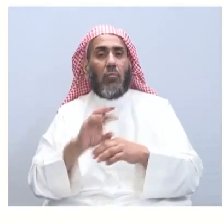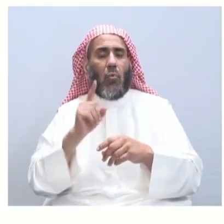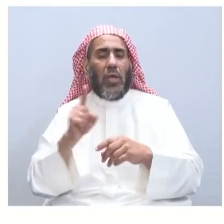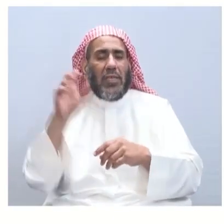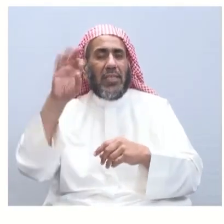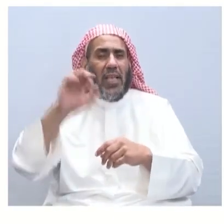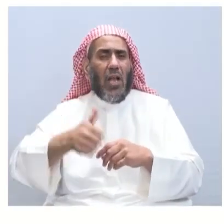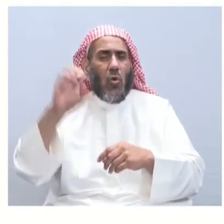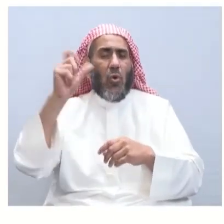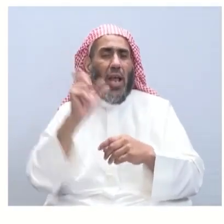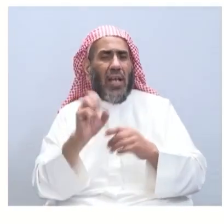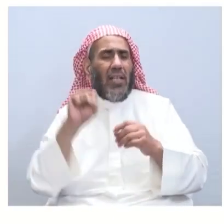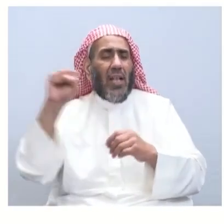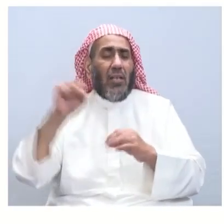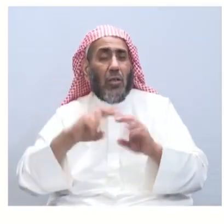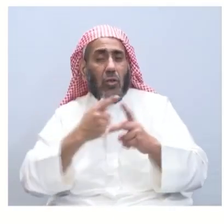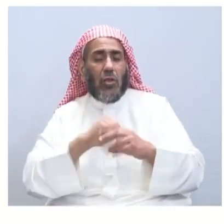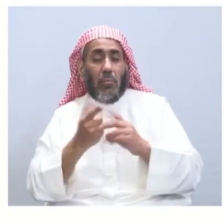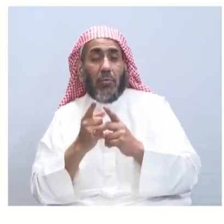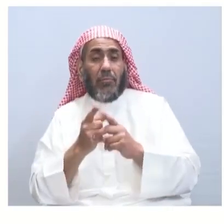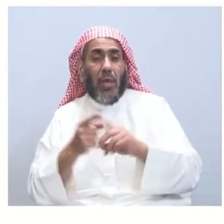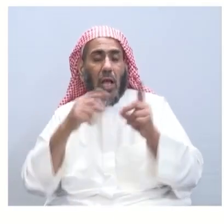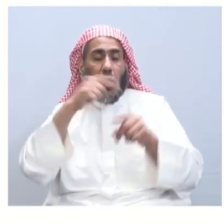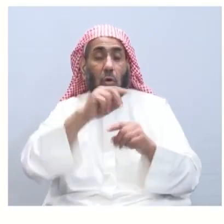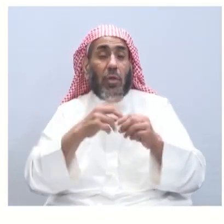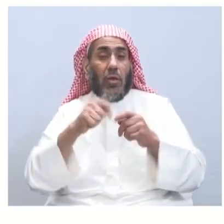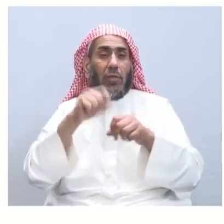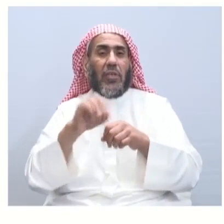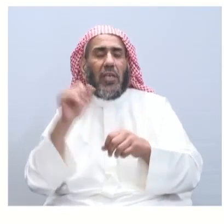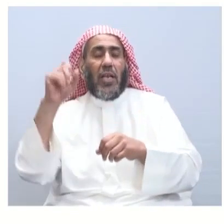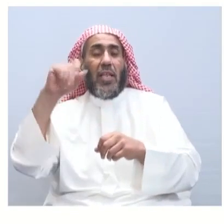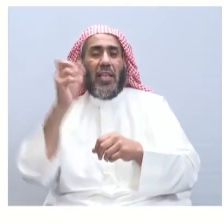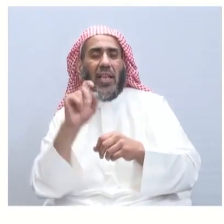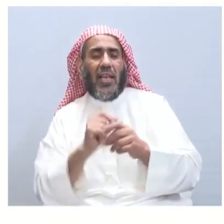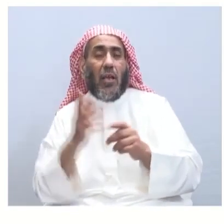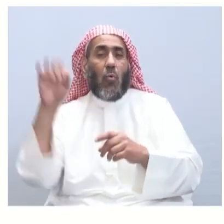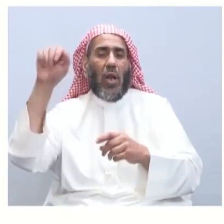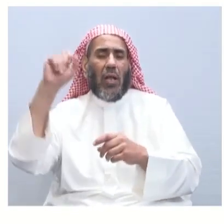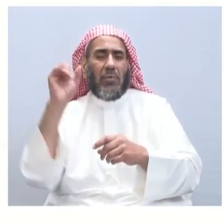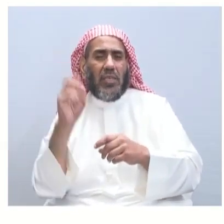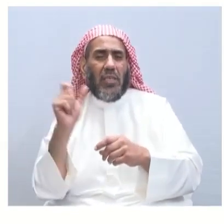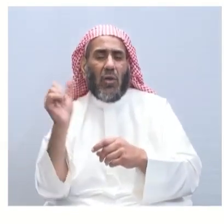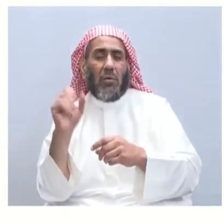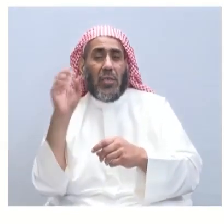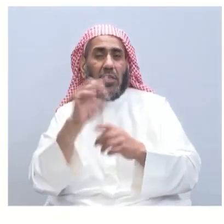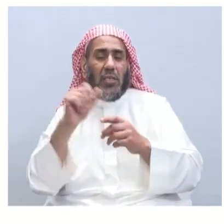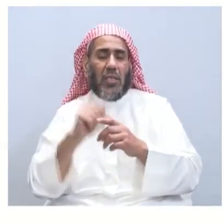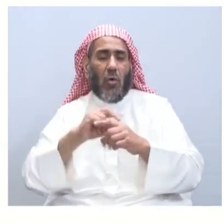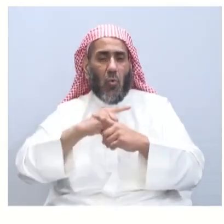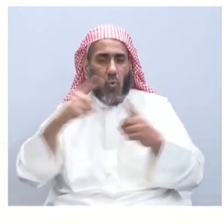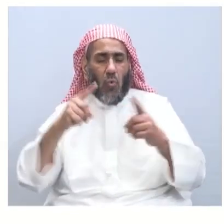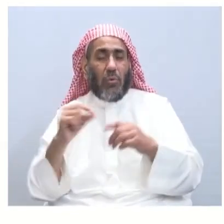الصالونات الخاصه وغالبا ما تسمى باسمي اليوم الذي تنعقد فيه كالثينكس